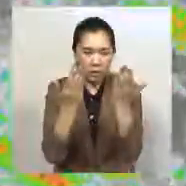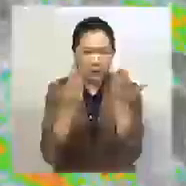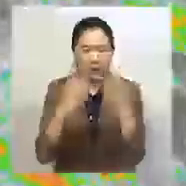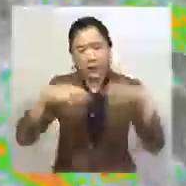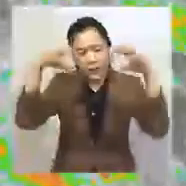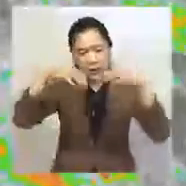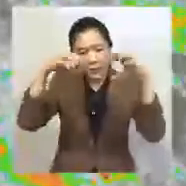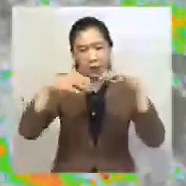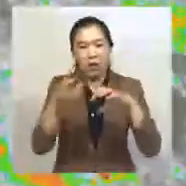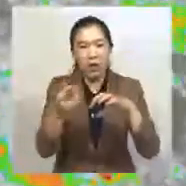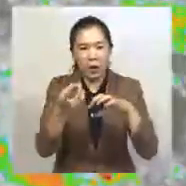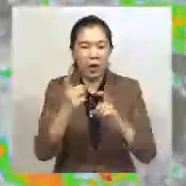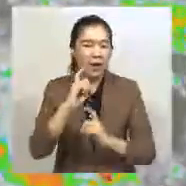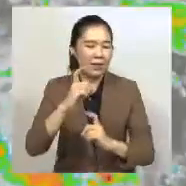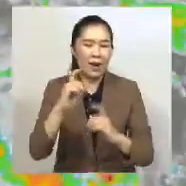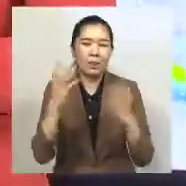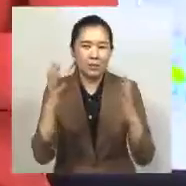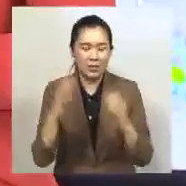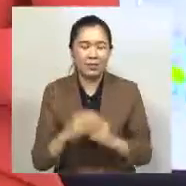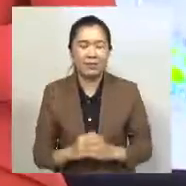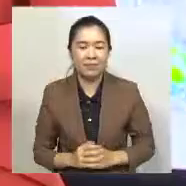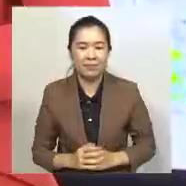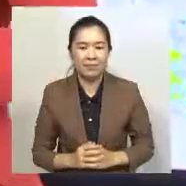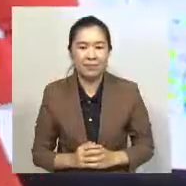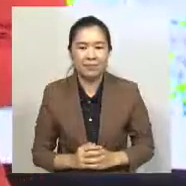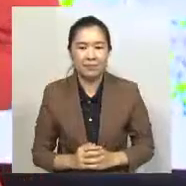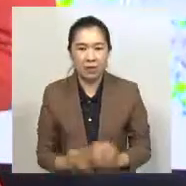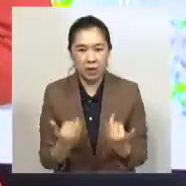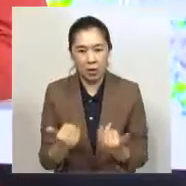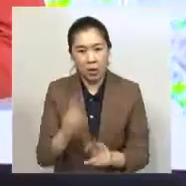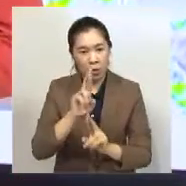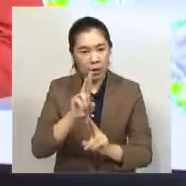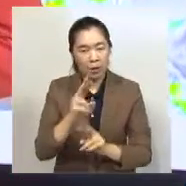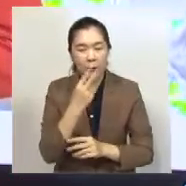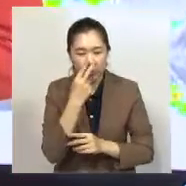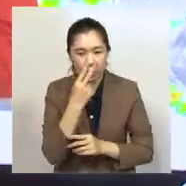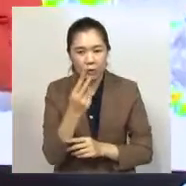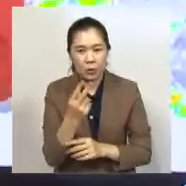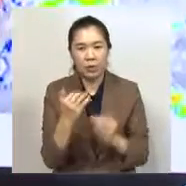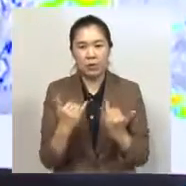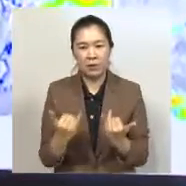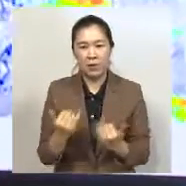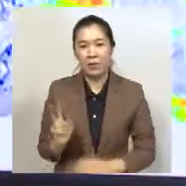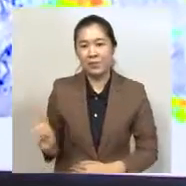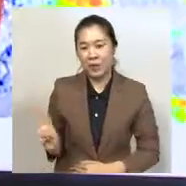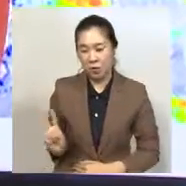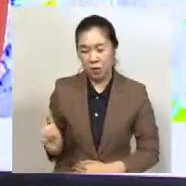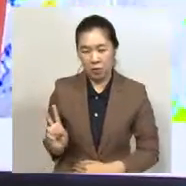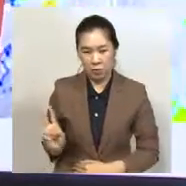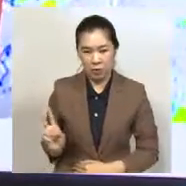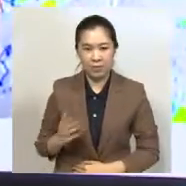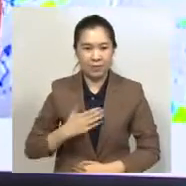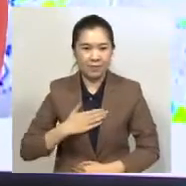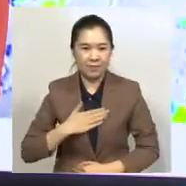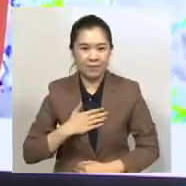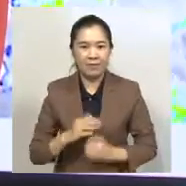แต่ว่าไม่ได้อันตรายเลยกลับเป็นผลดีซะมากกว่าครับ ค่ะยังไงต้องติดตามเฝ้าระวังกันอย่างต่อเนื่องนะคะช่วงนี้ดิฉันและท่านอธิบดีกรมอุตุนิยมวิ